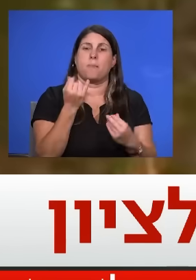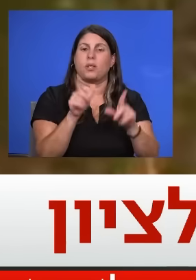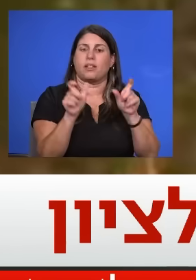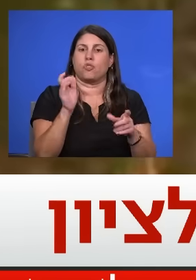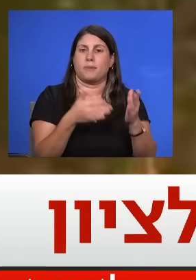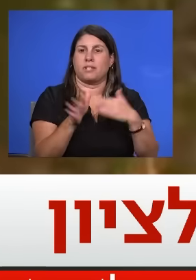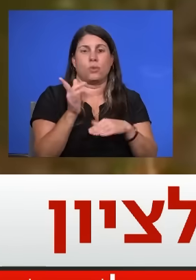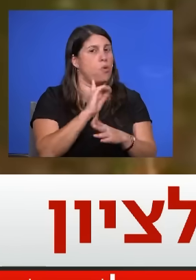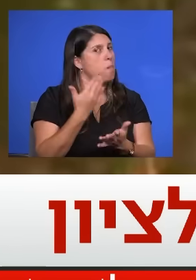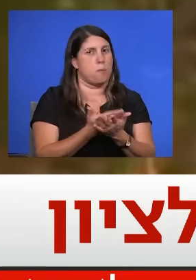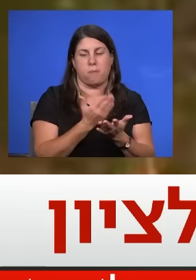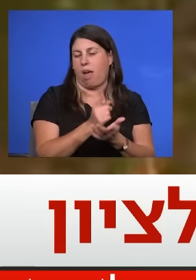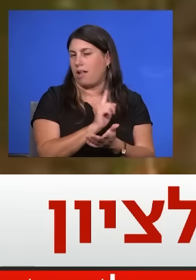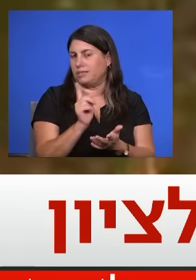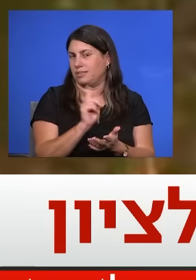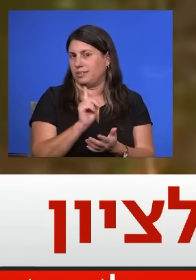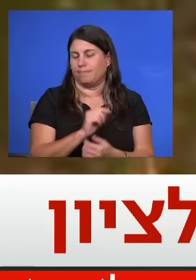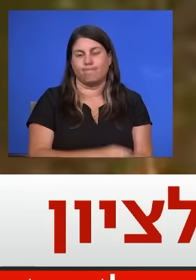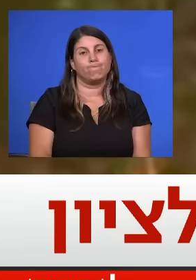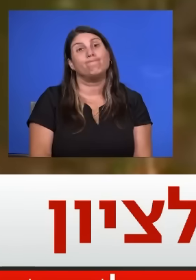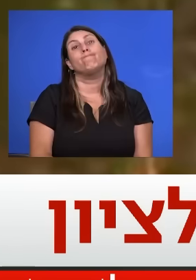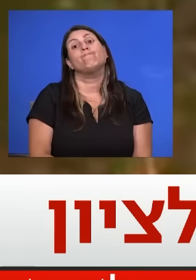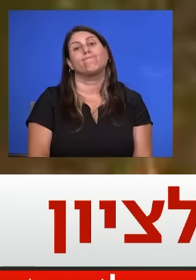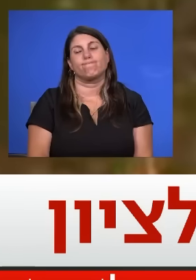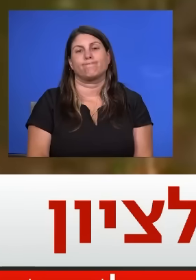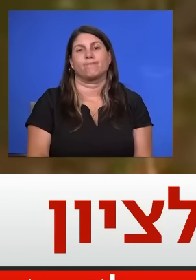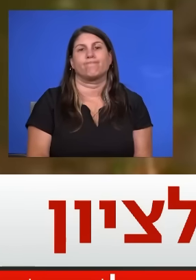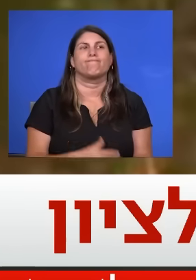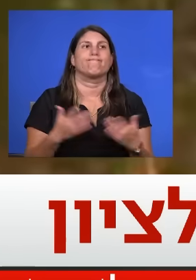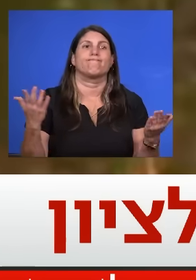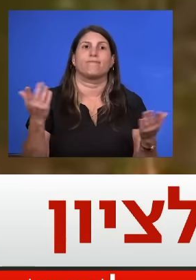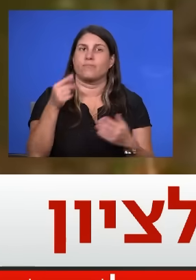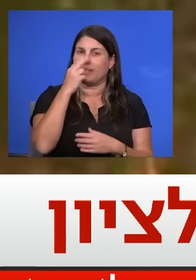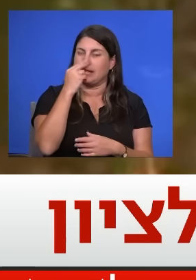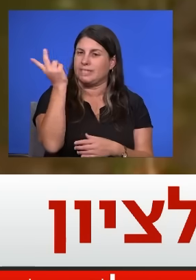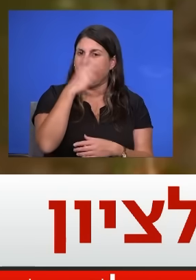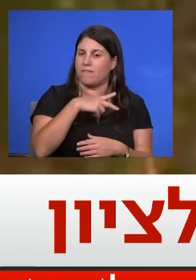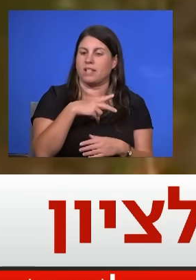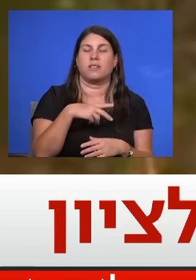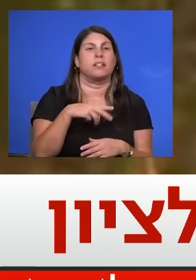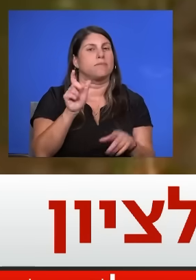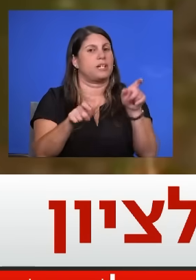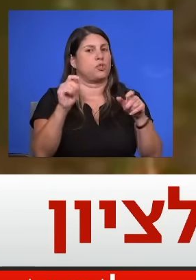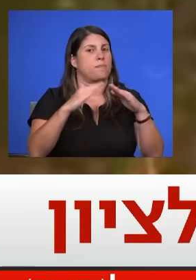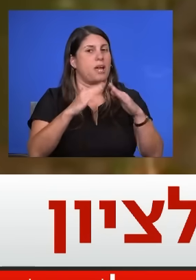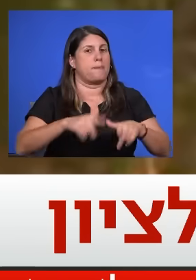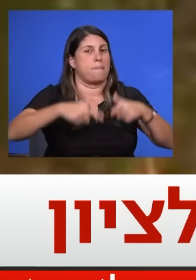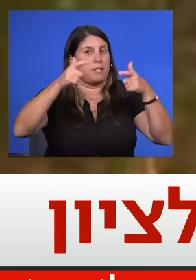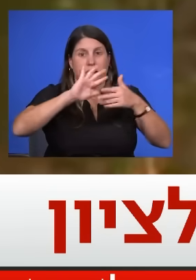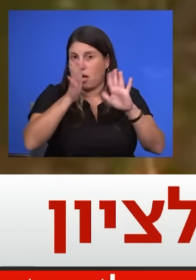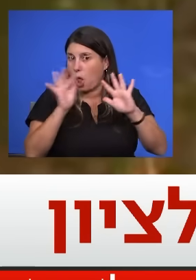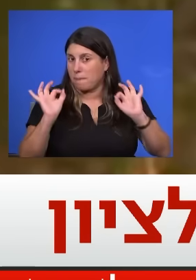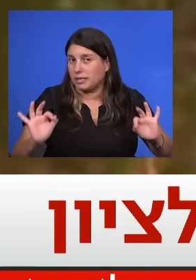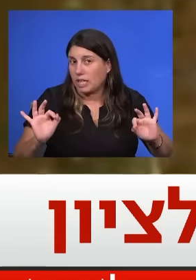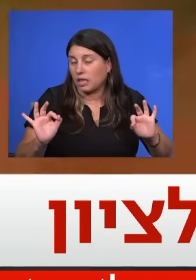אגב, אבל ננסה אולי להבין מיושבי הבניין, אם הכל בסדר, אם צריך